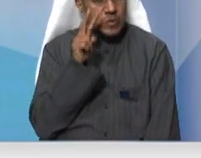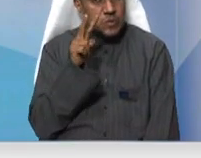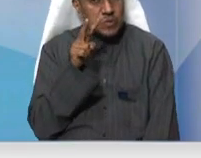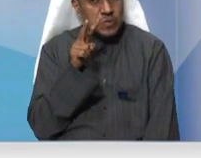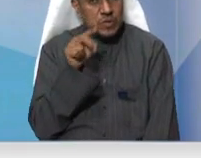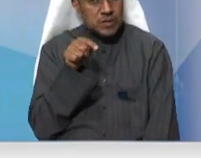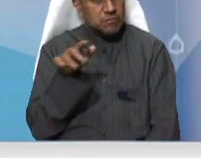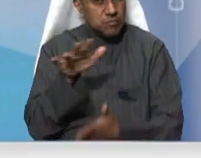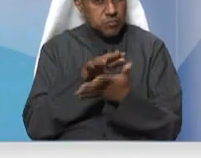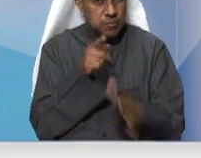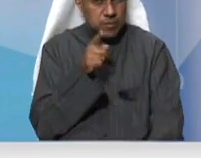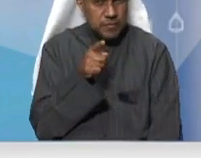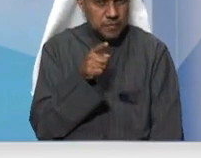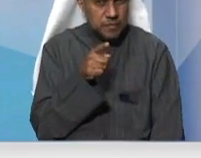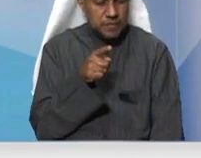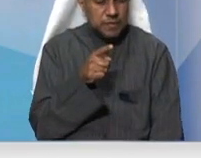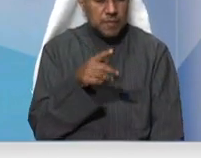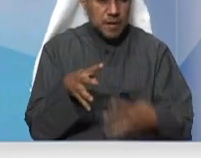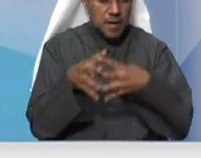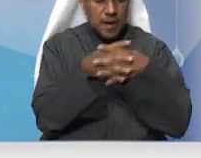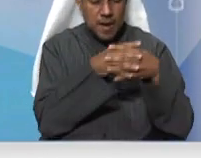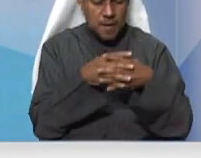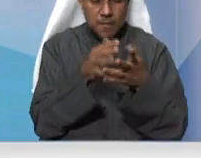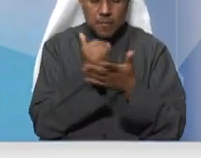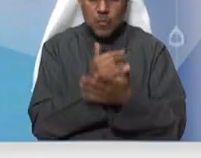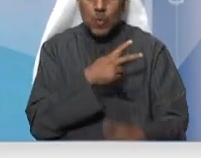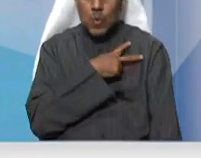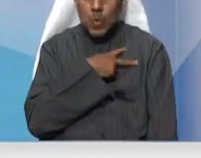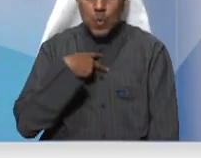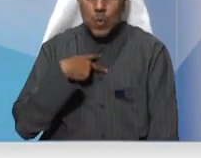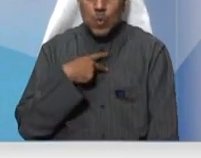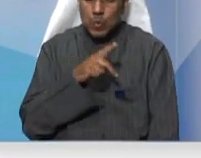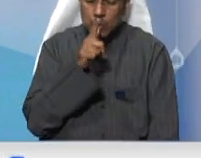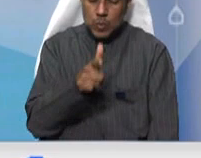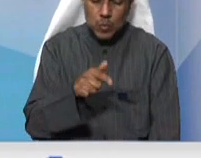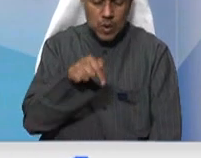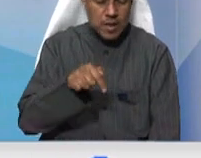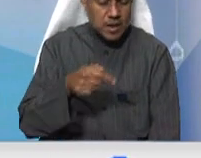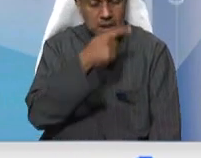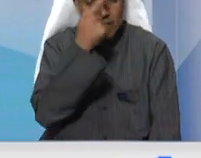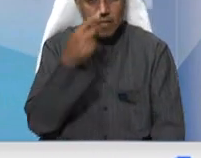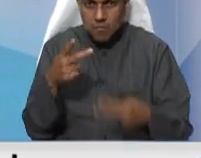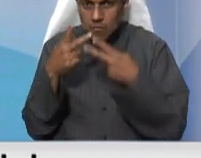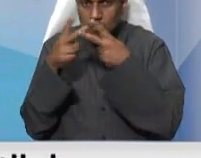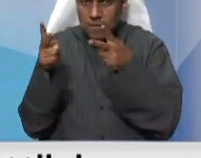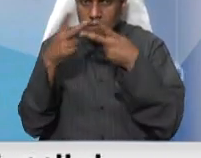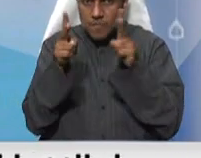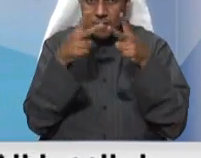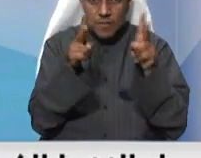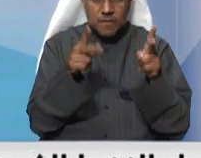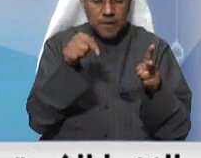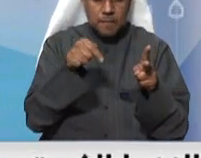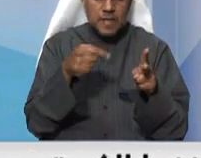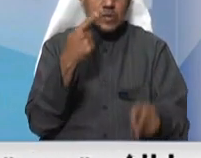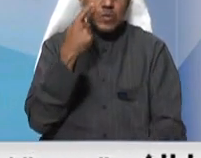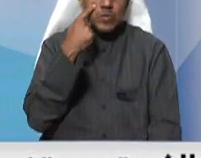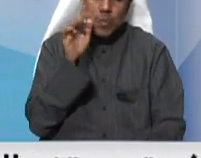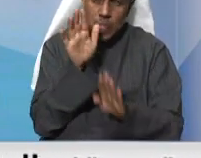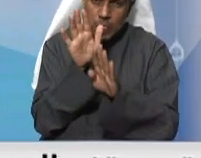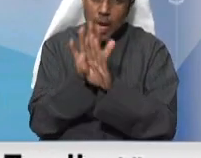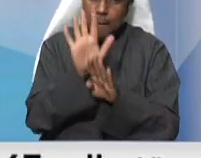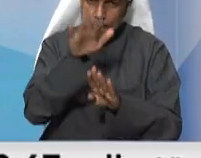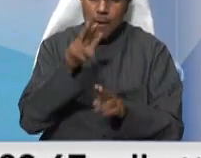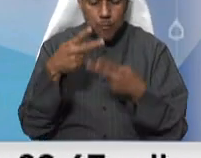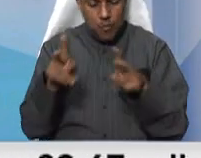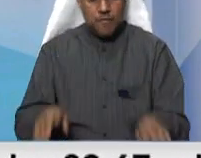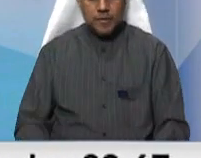القلاقل الموجودة ولكن الكونغرس الأمريكي مثلما فعل الاتحاد الأوروبي سيوافق على خطة الدعم المعززة لأوكرانيا. إذا